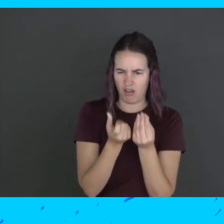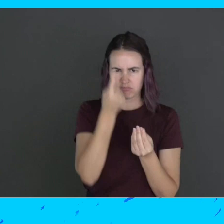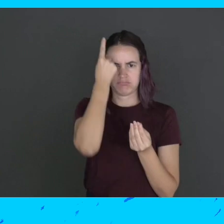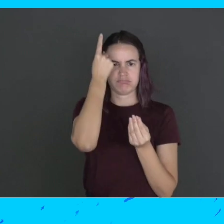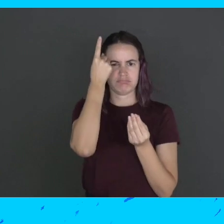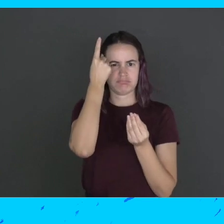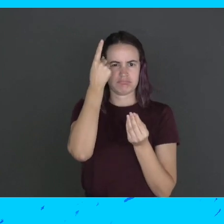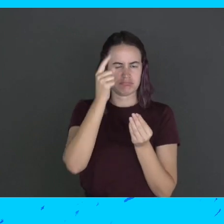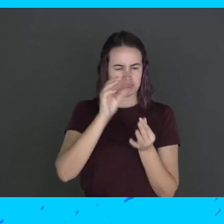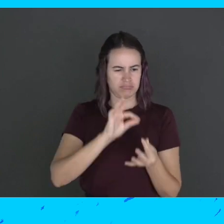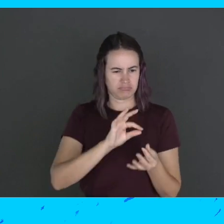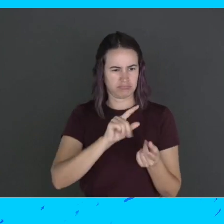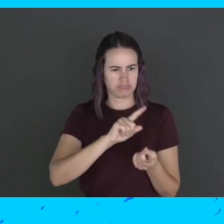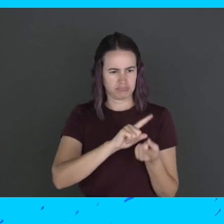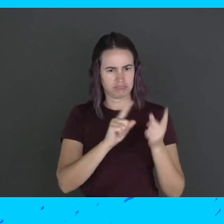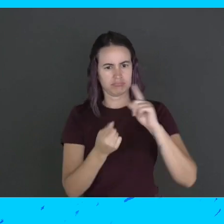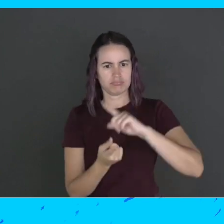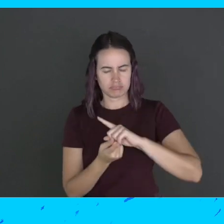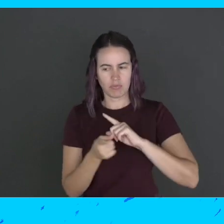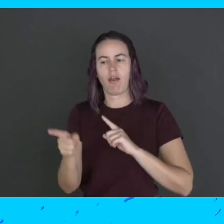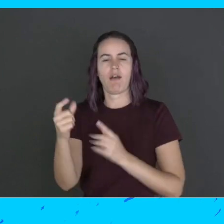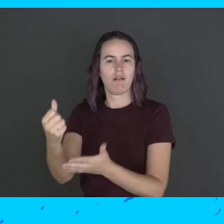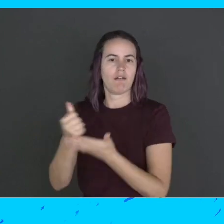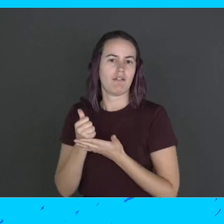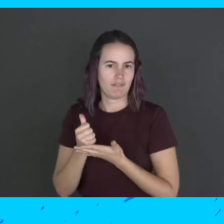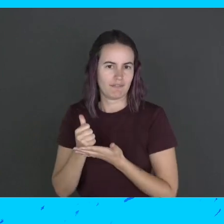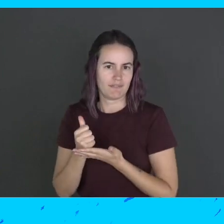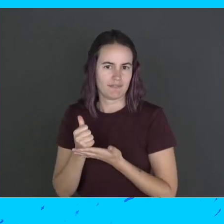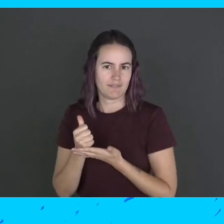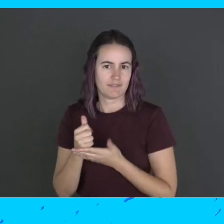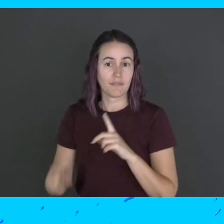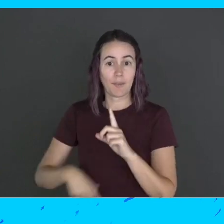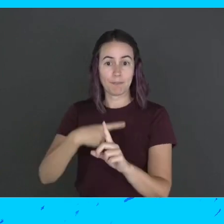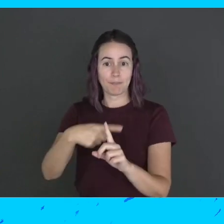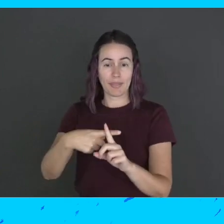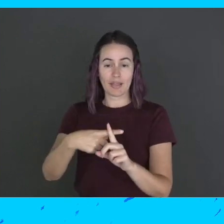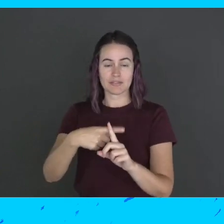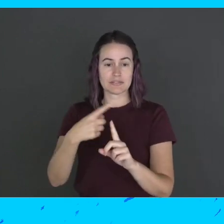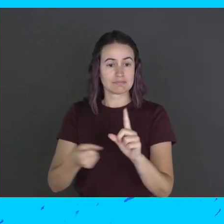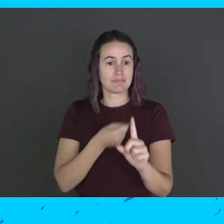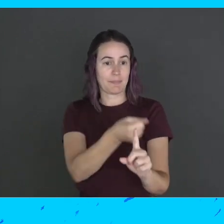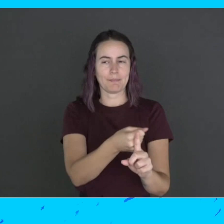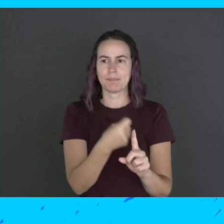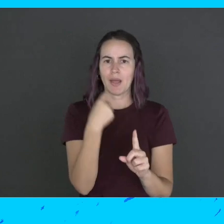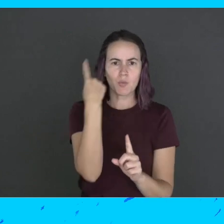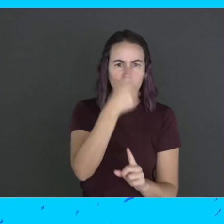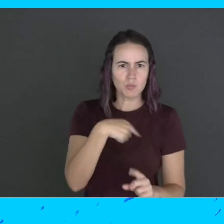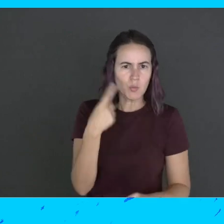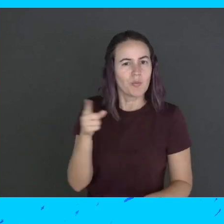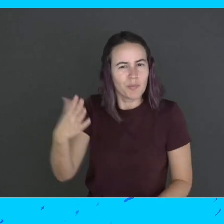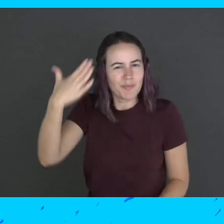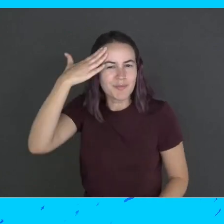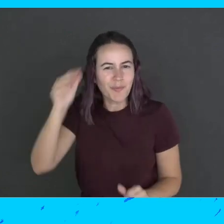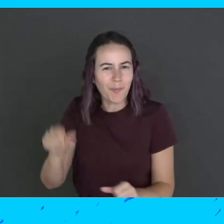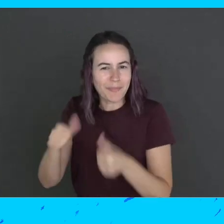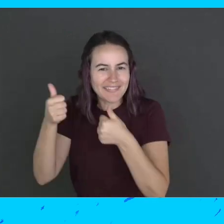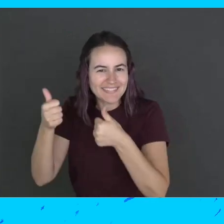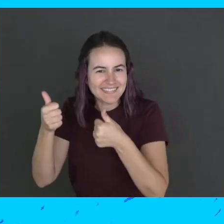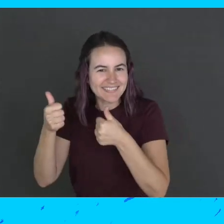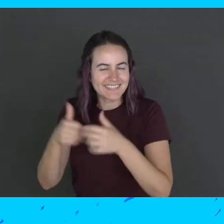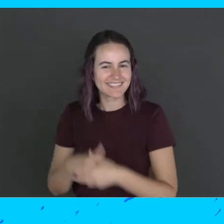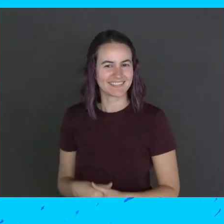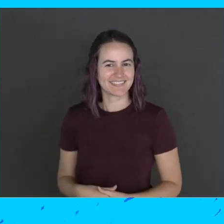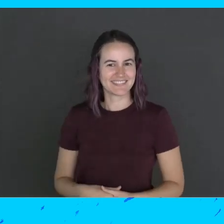et identifier effectivement qui peut répondre aux questions parce qu'ils ont